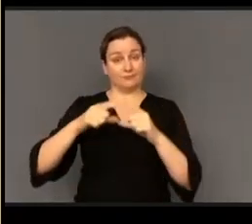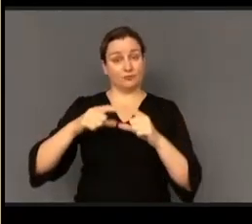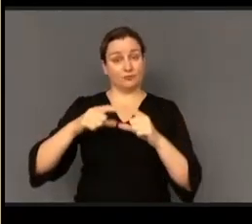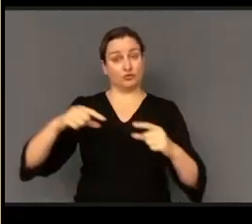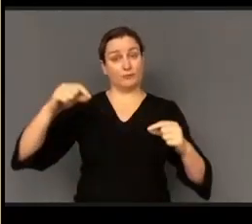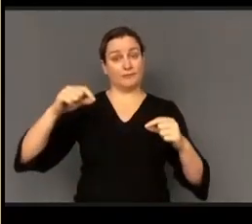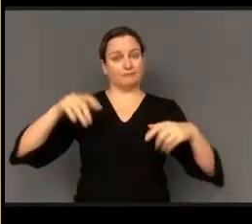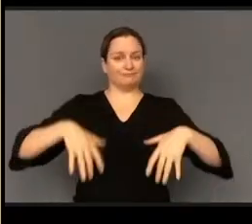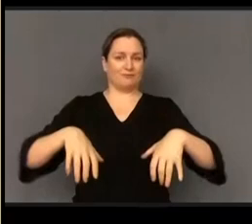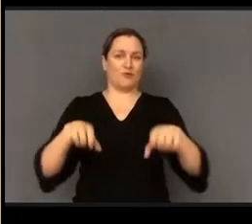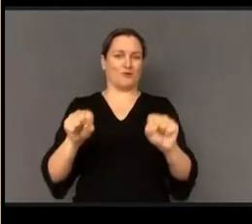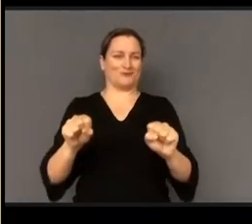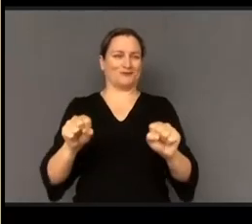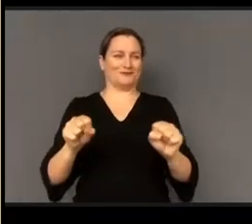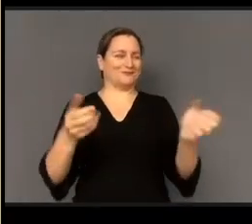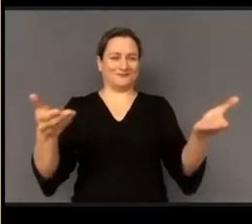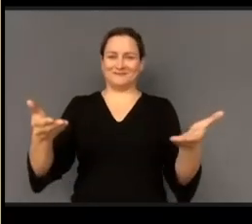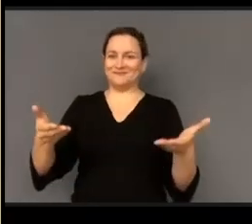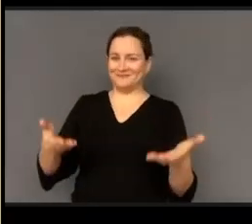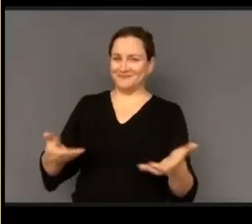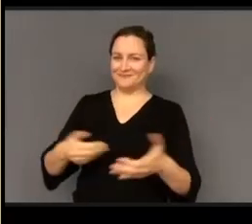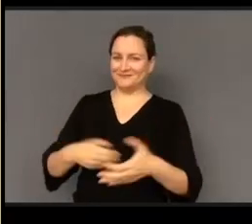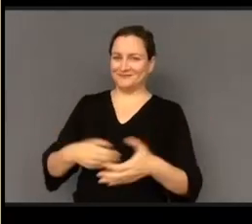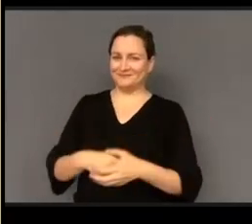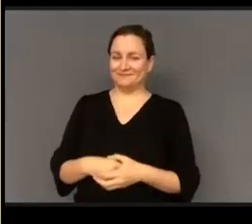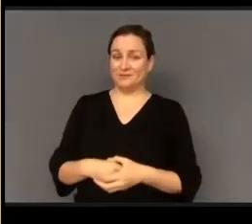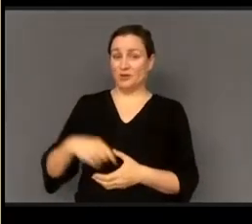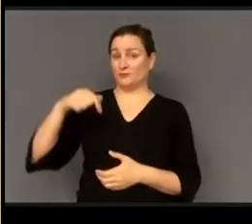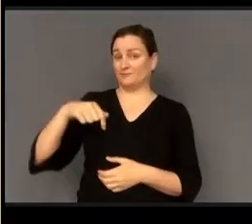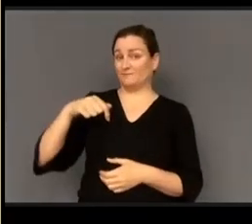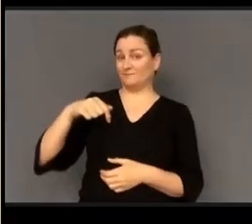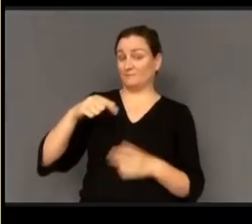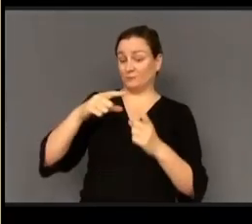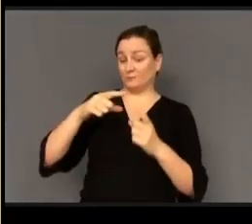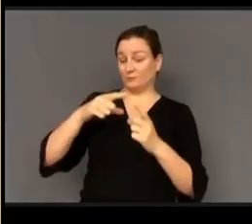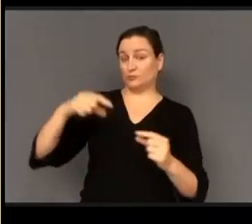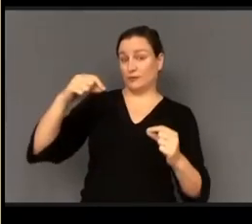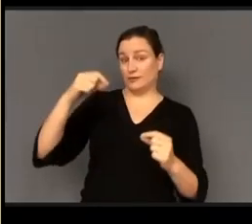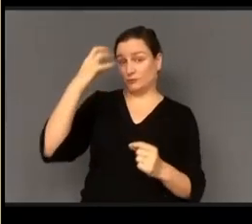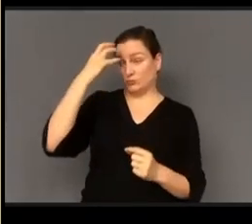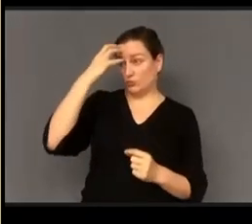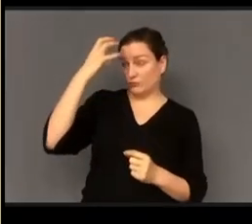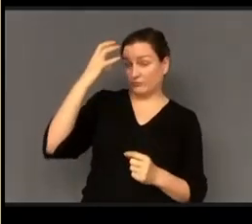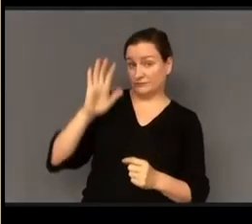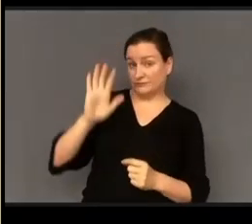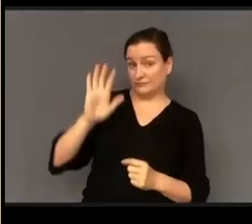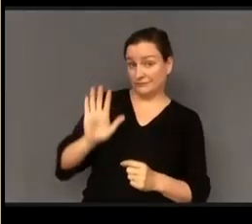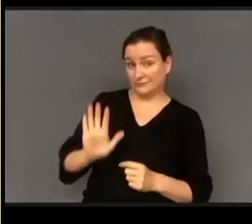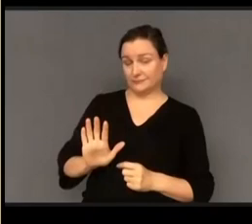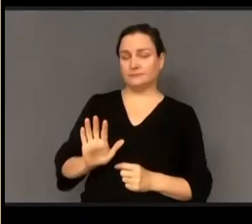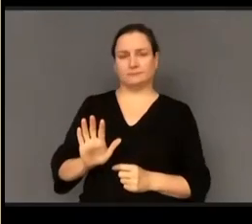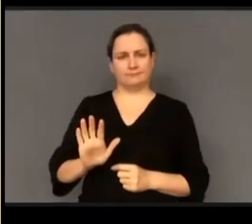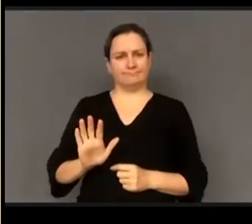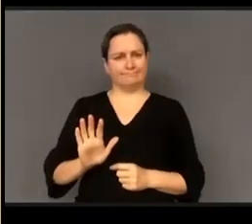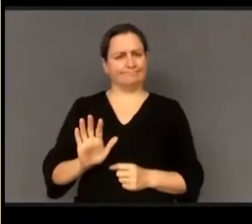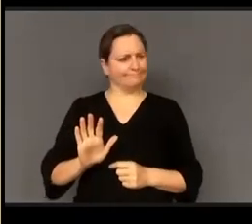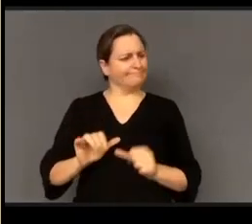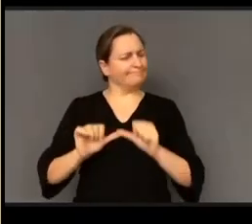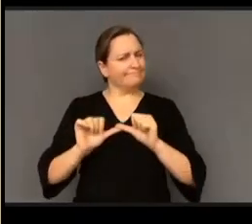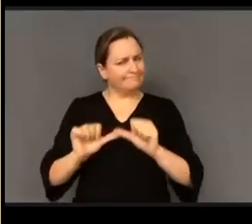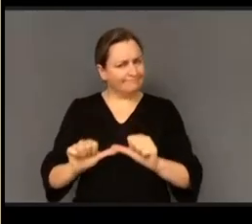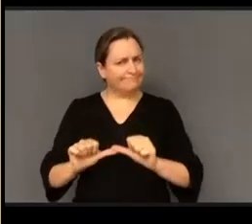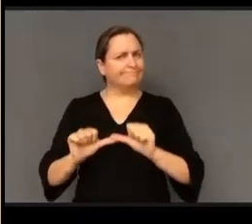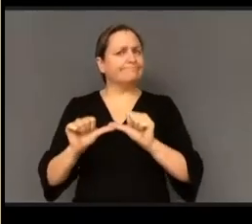En tant que pays hôte, le Japon estime qu'il est de son devoir de contribuer à